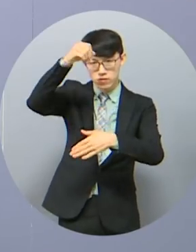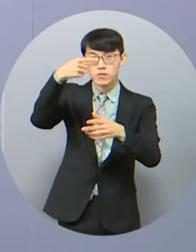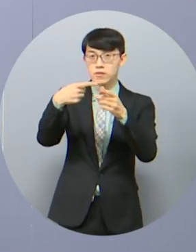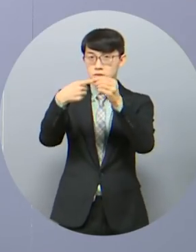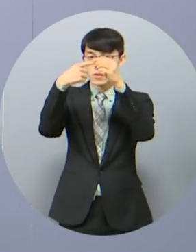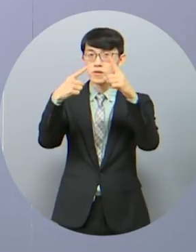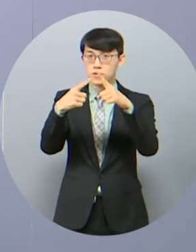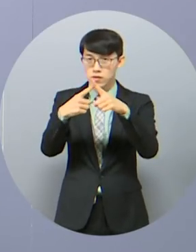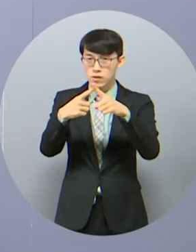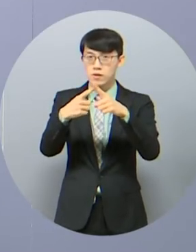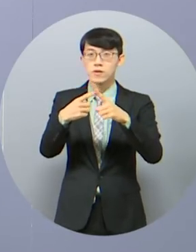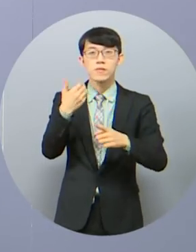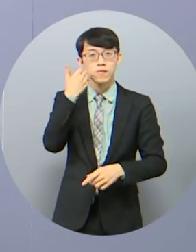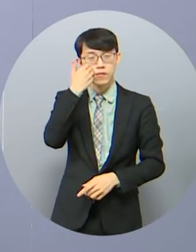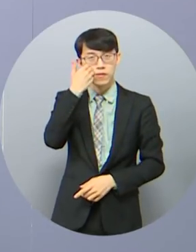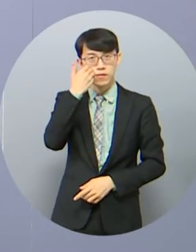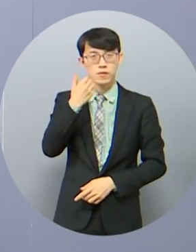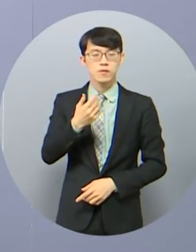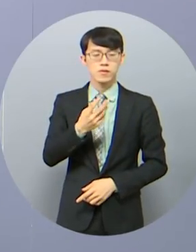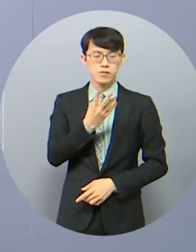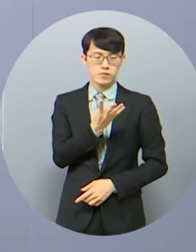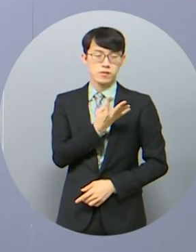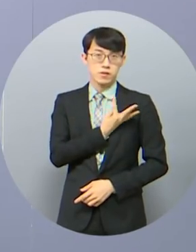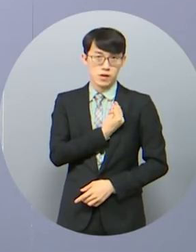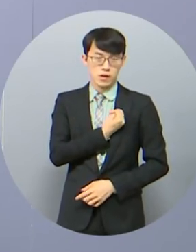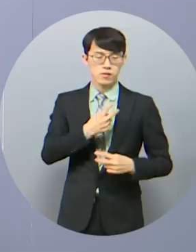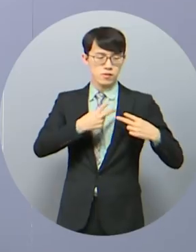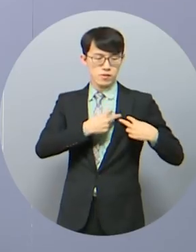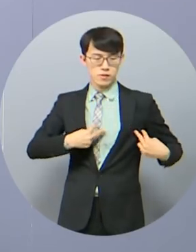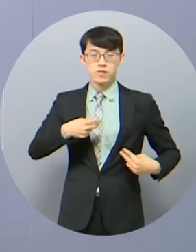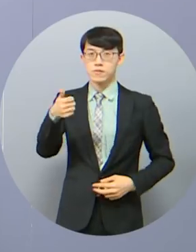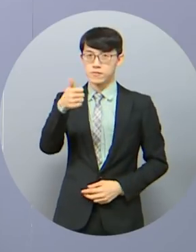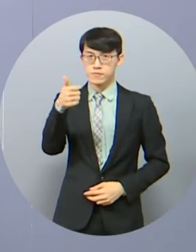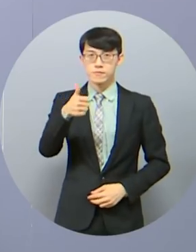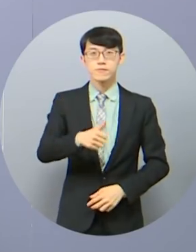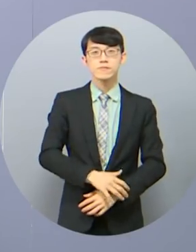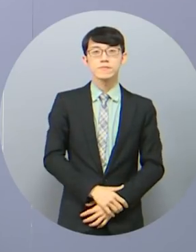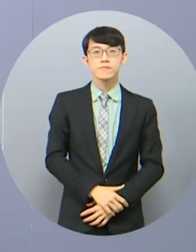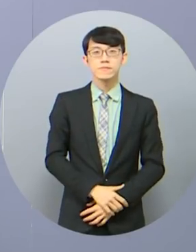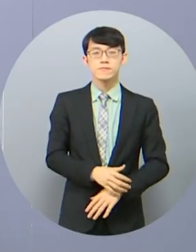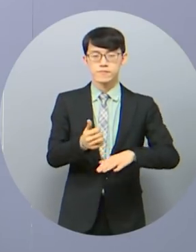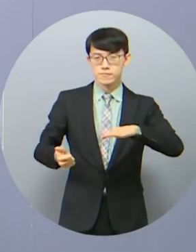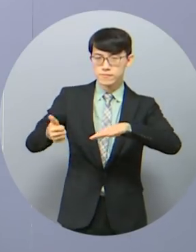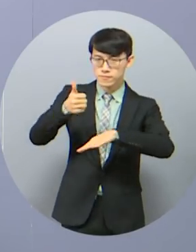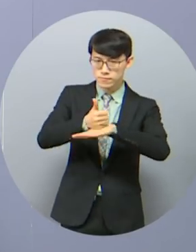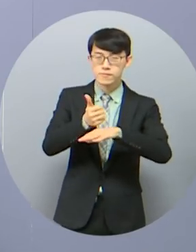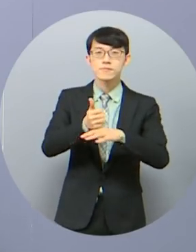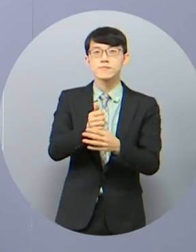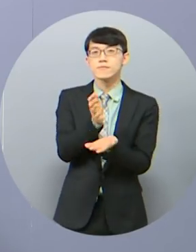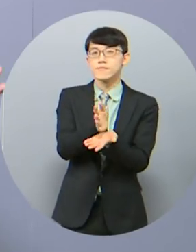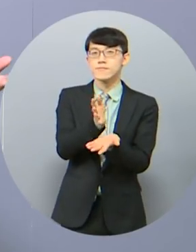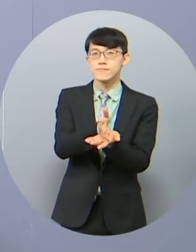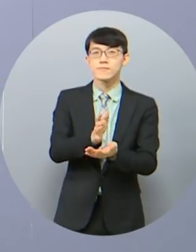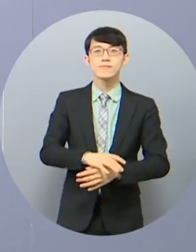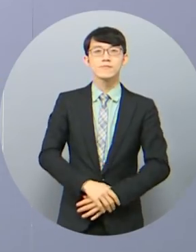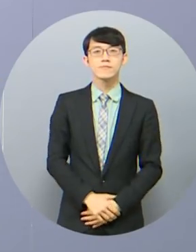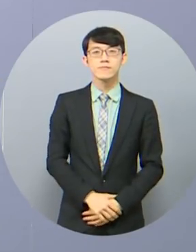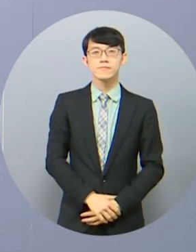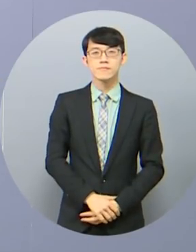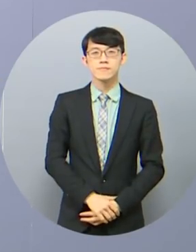是登记第四号候选人蔡景贤先生上台发表政见。